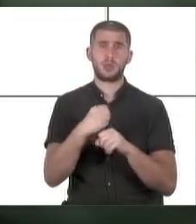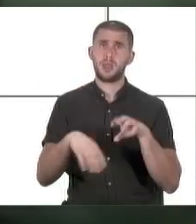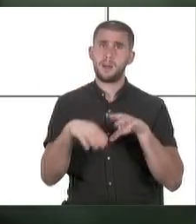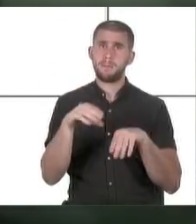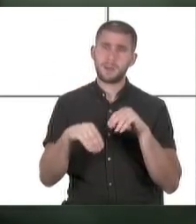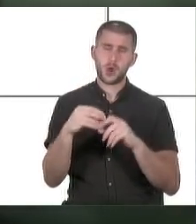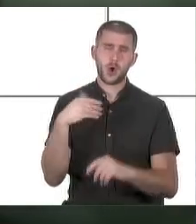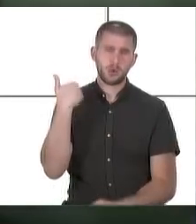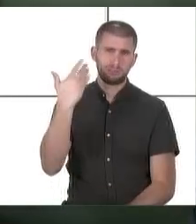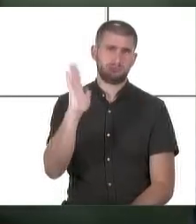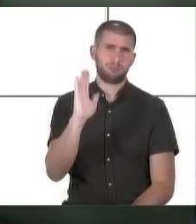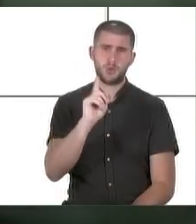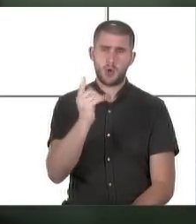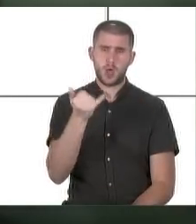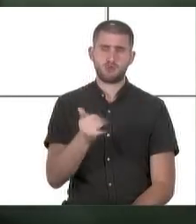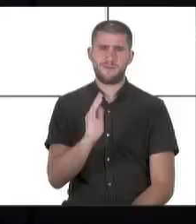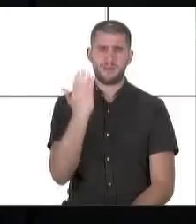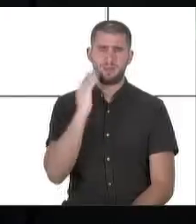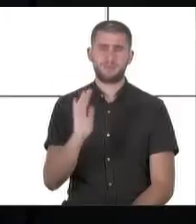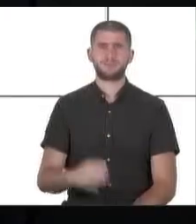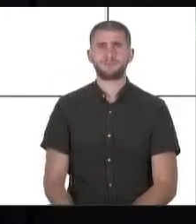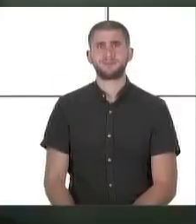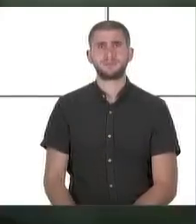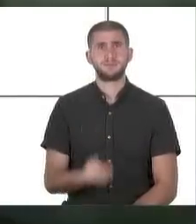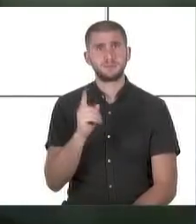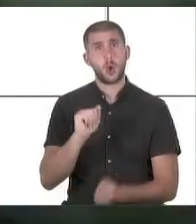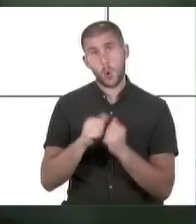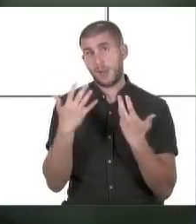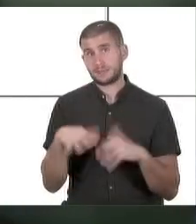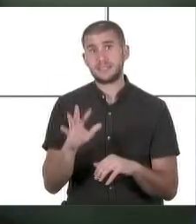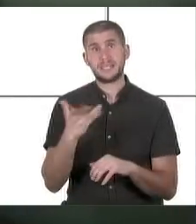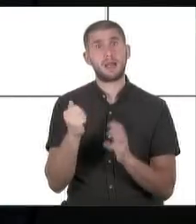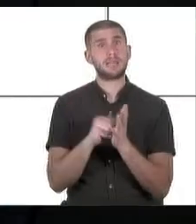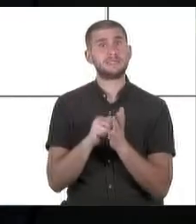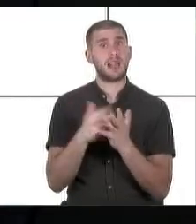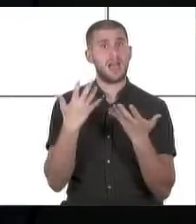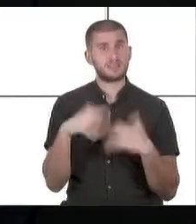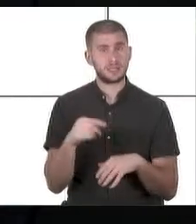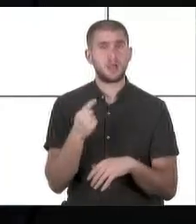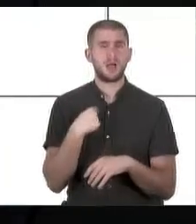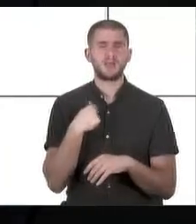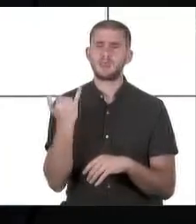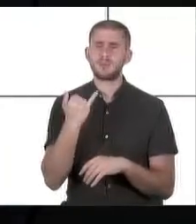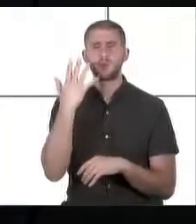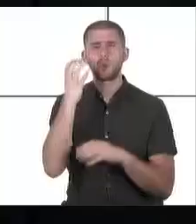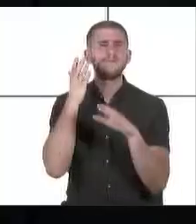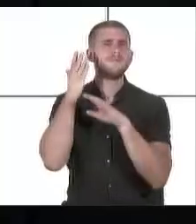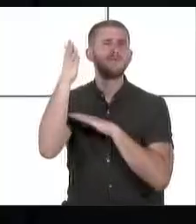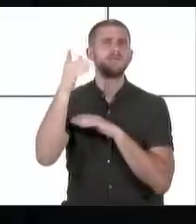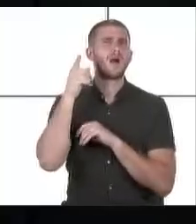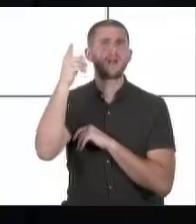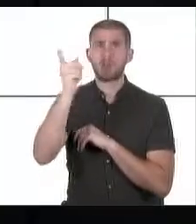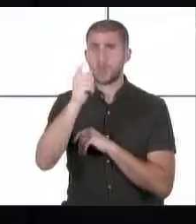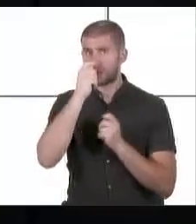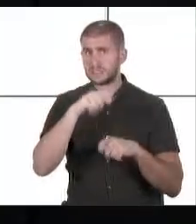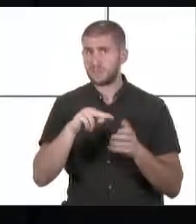אחרי הניצחון בבחירות, לא לפני. הוא ההפסד. אם יהיה חלילה הפסד. אבל אני רץ למרחקים ארוכים. אז אתה לא תעזוב